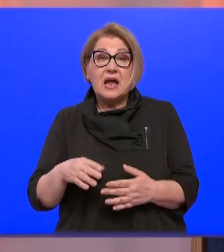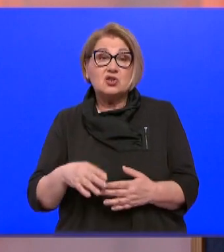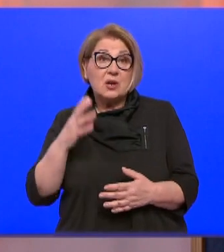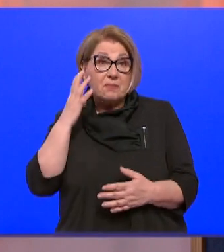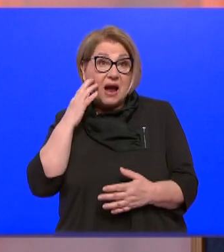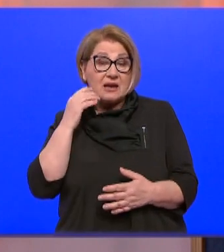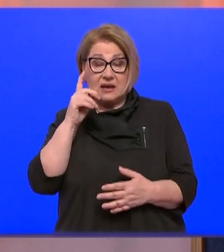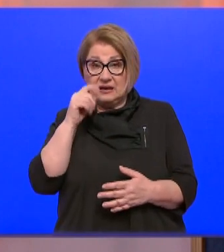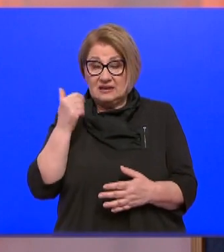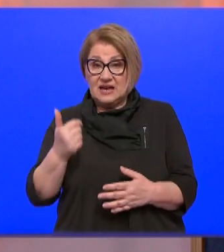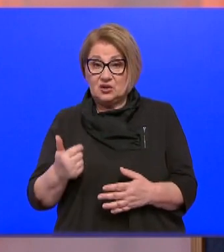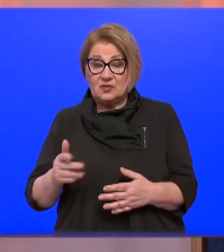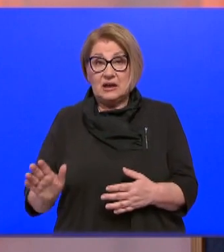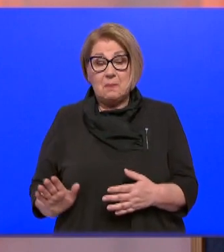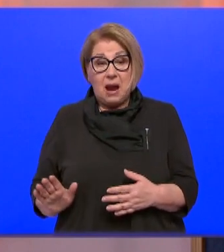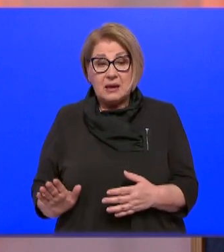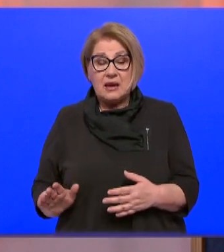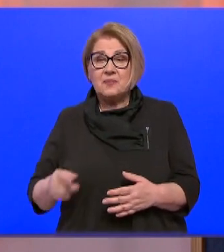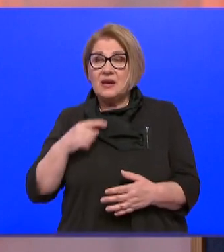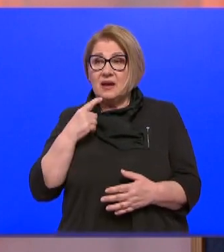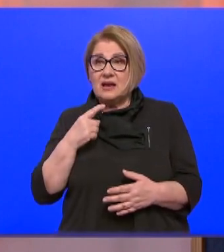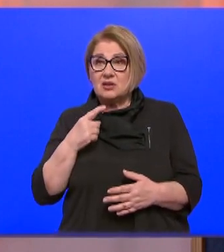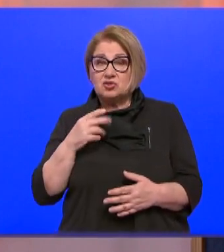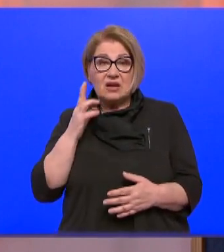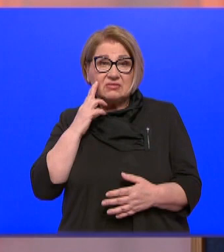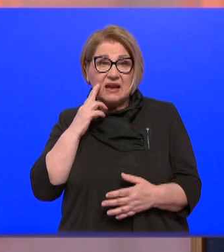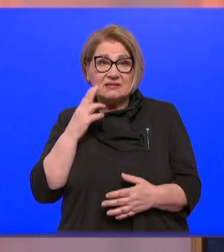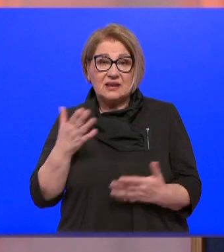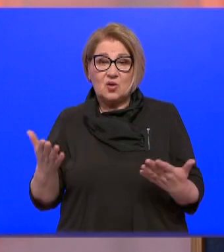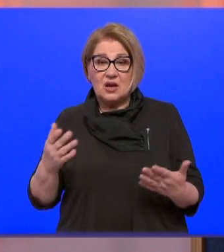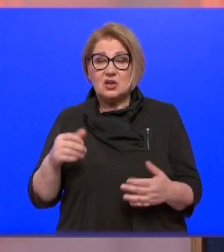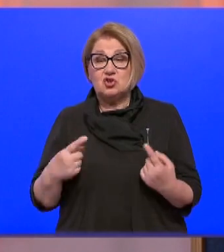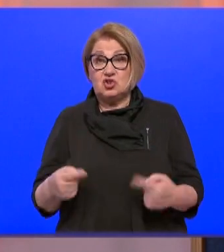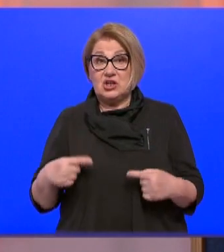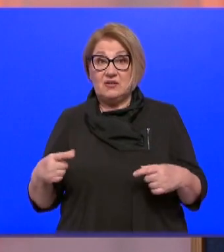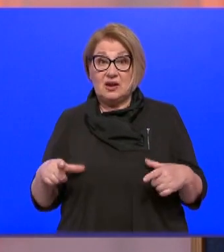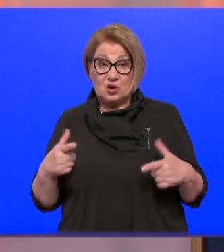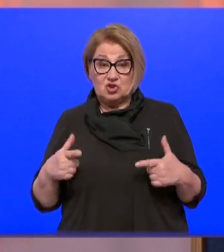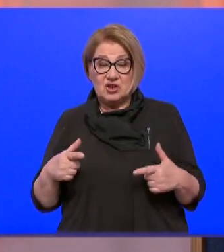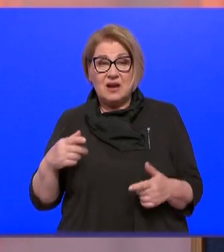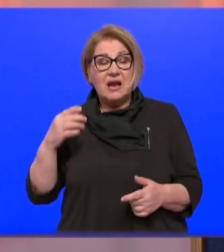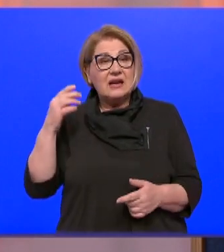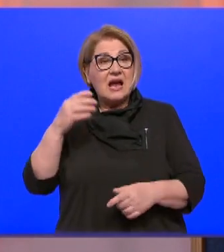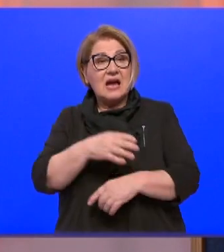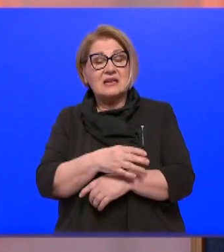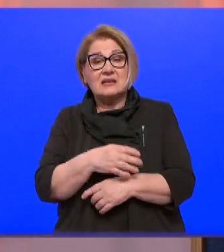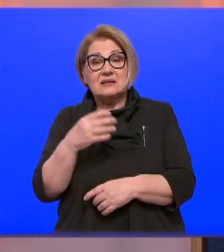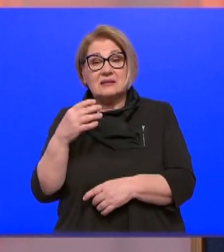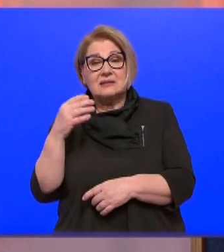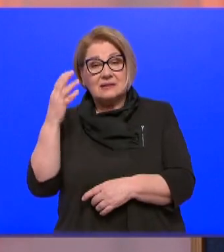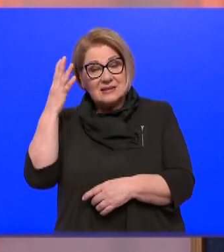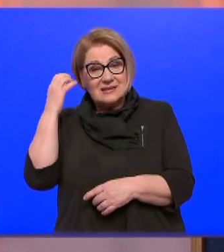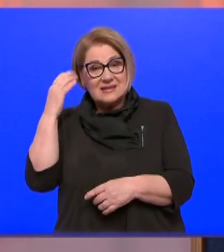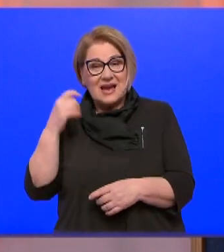ili naše majke, naše tete koje su na selu. One, mi znamo kad idemo k njima što